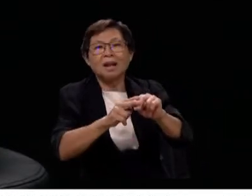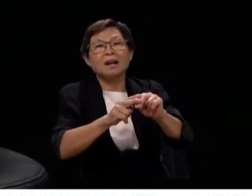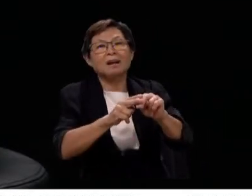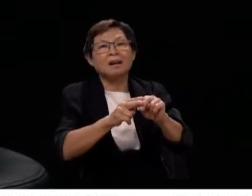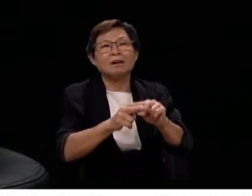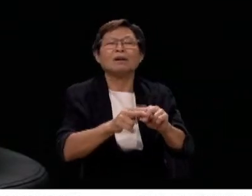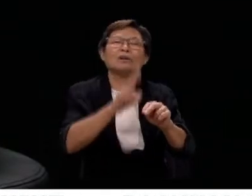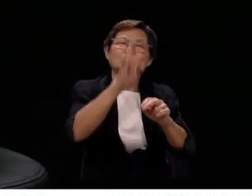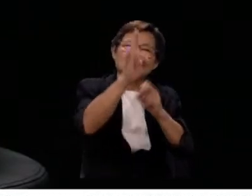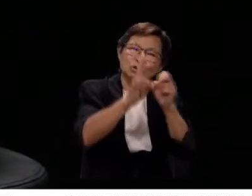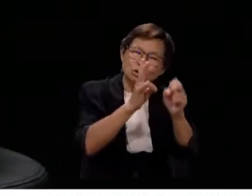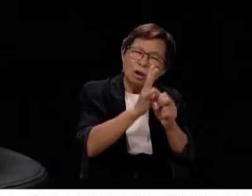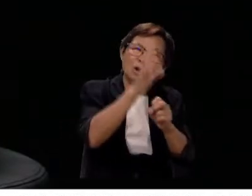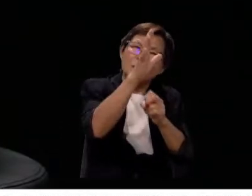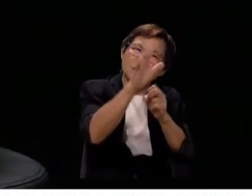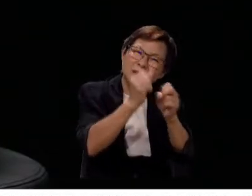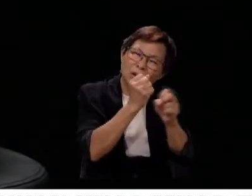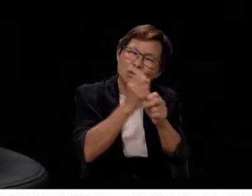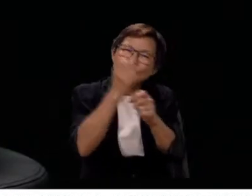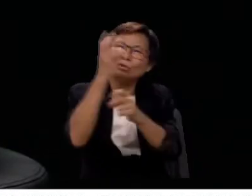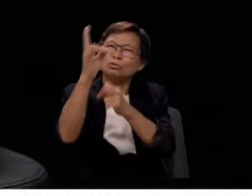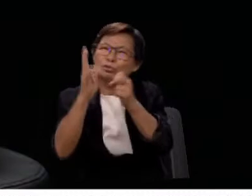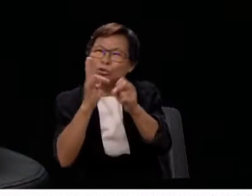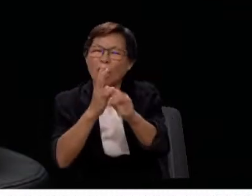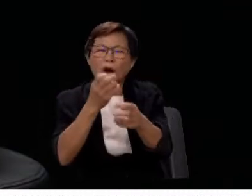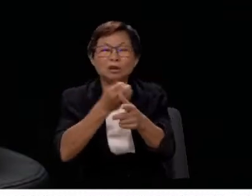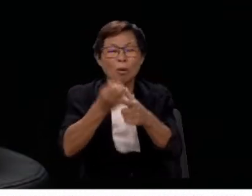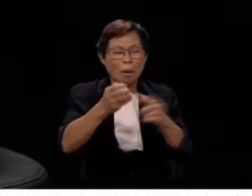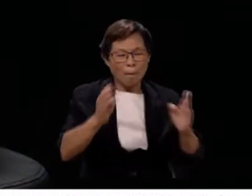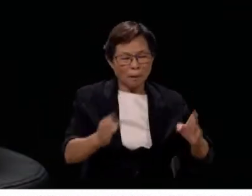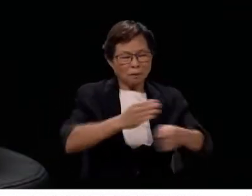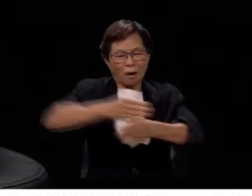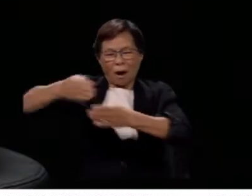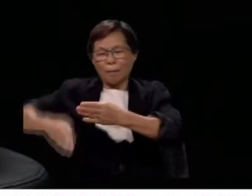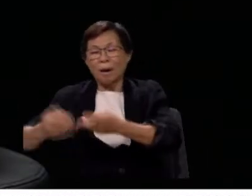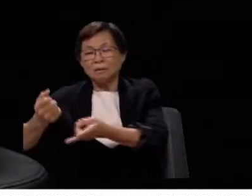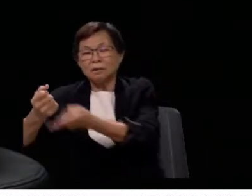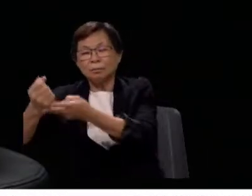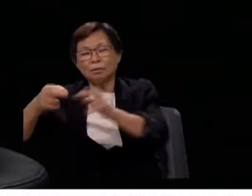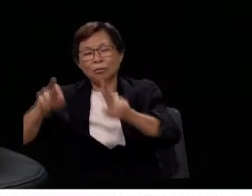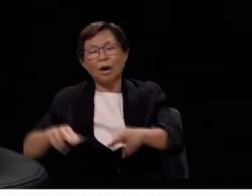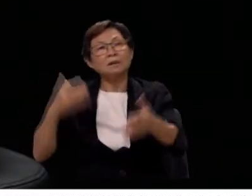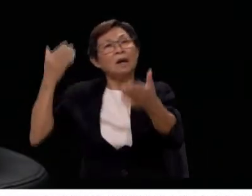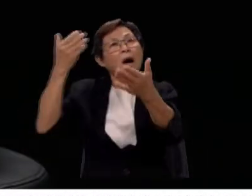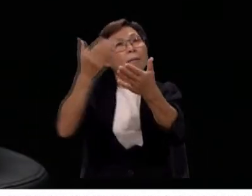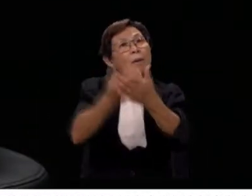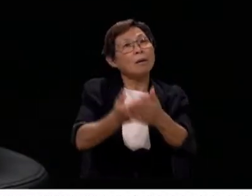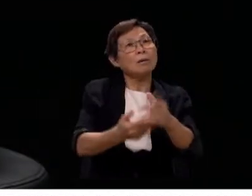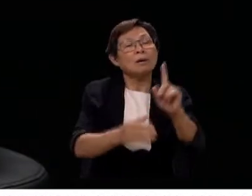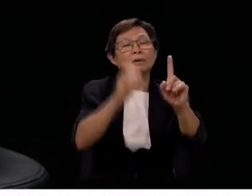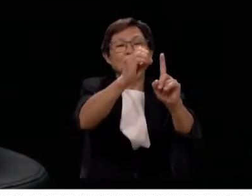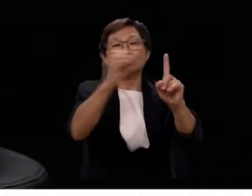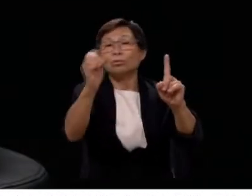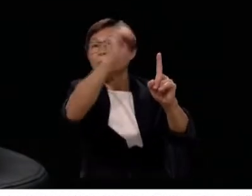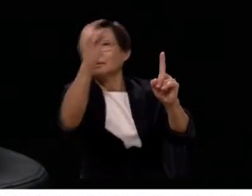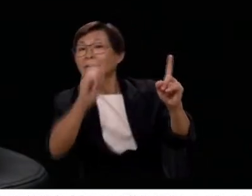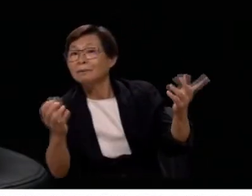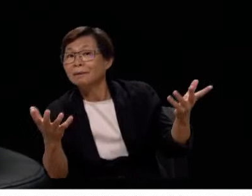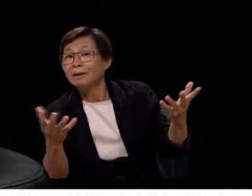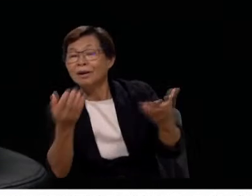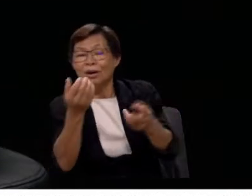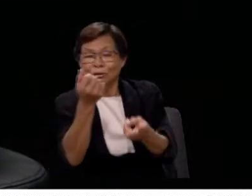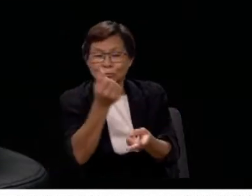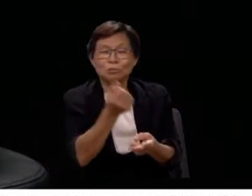to eat ke-7 tahun atau hingga habis tempo high penyumbatan pada rakyat sehingga boleh Kak sampai satu sebab dengan